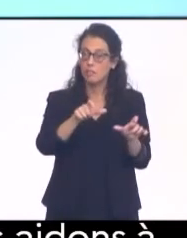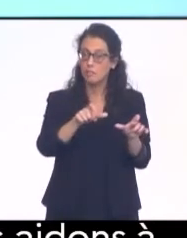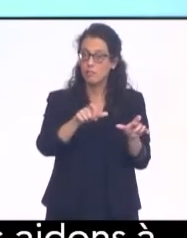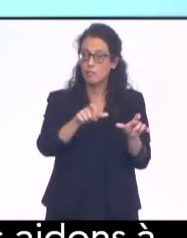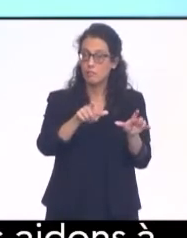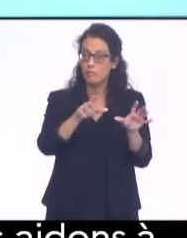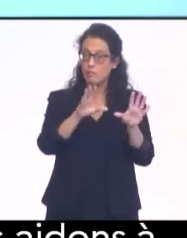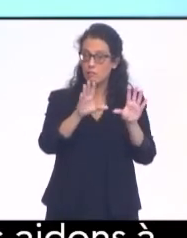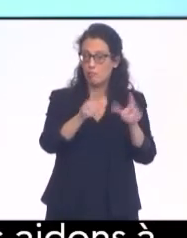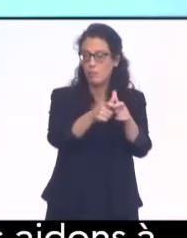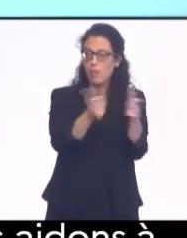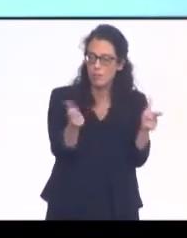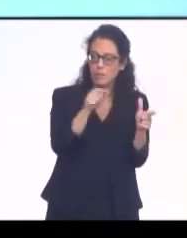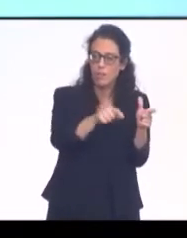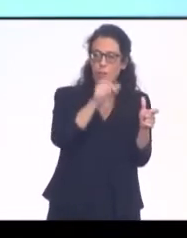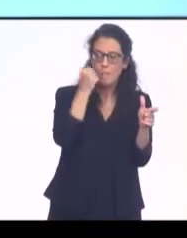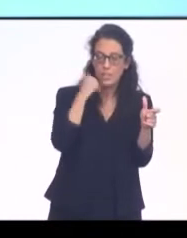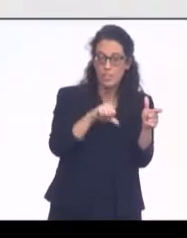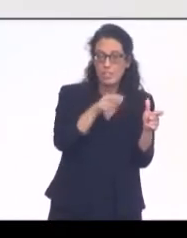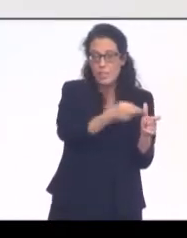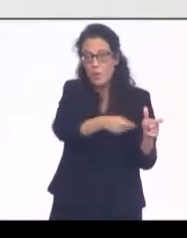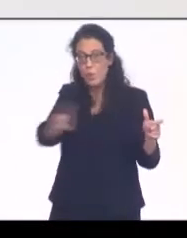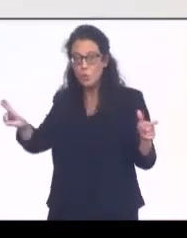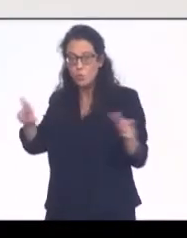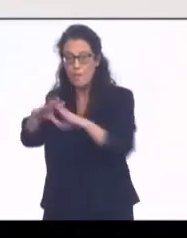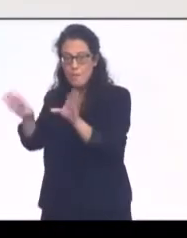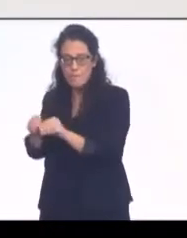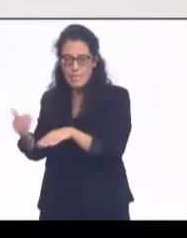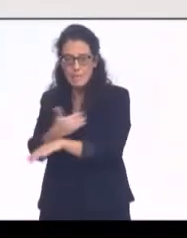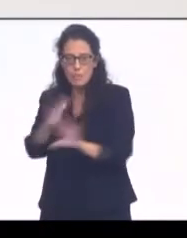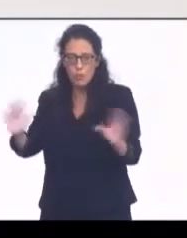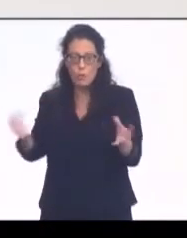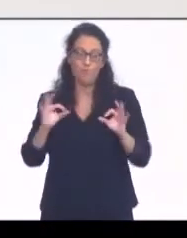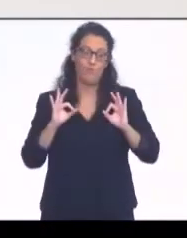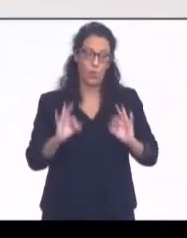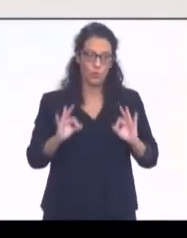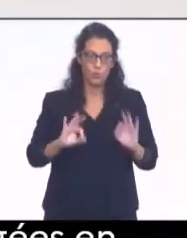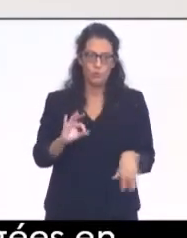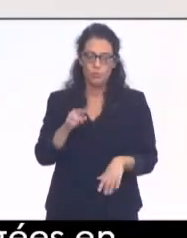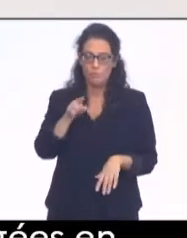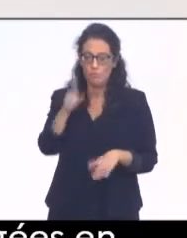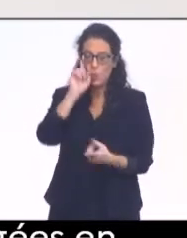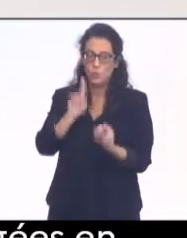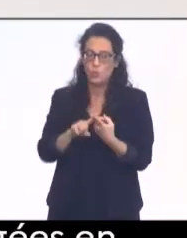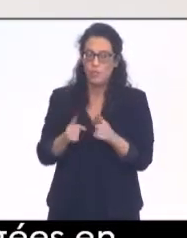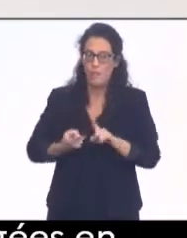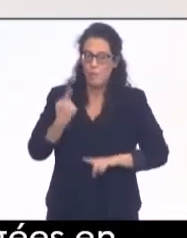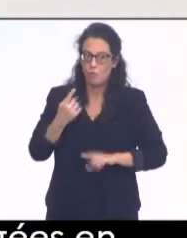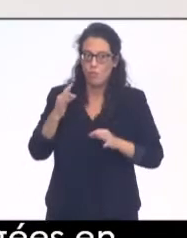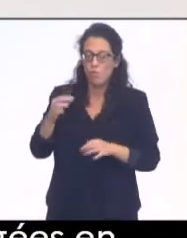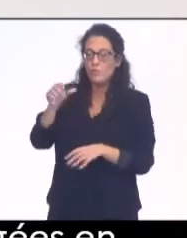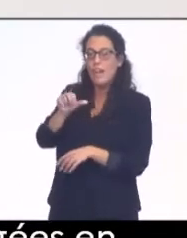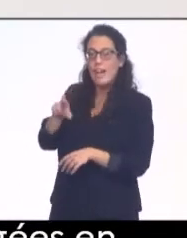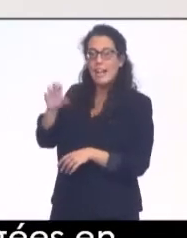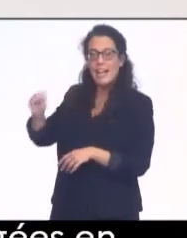en famille? Alors, je suis extrêmement sensibilisée à ce sujet par les ARS justement